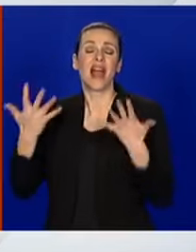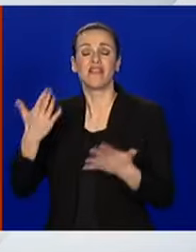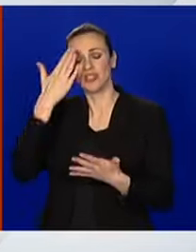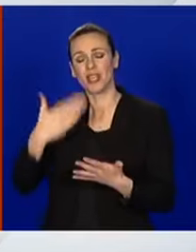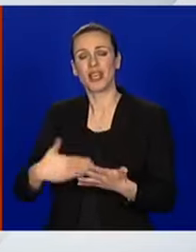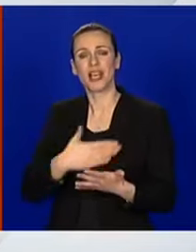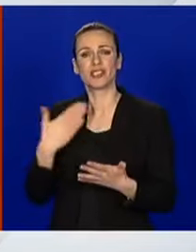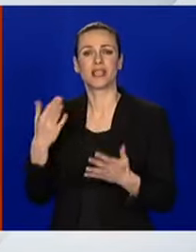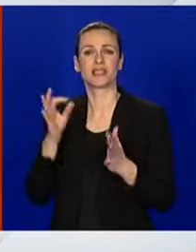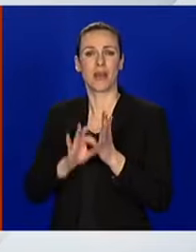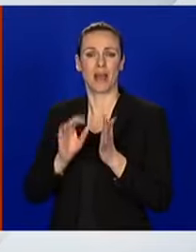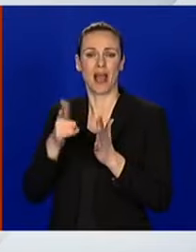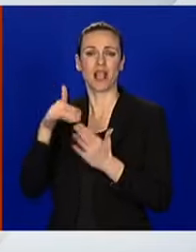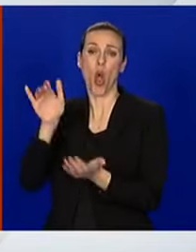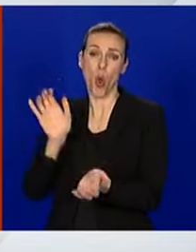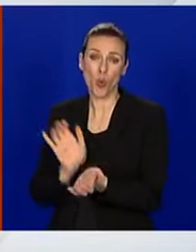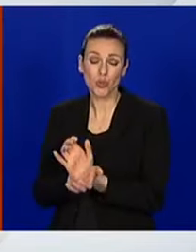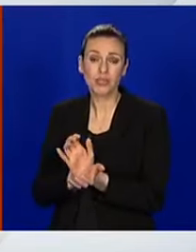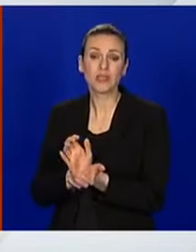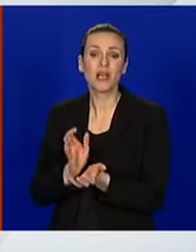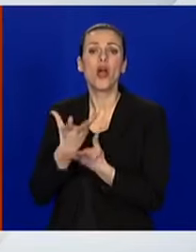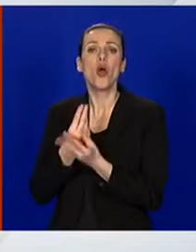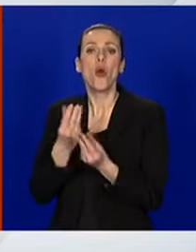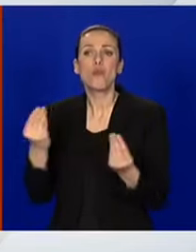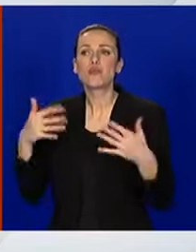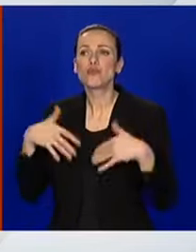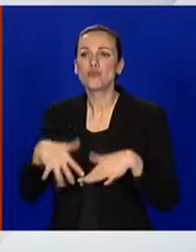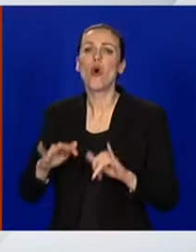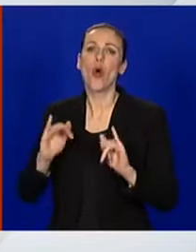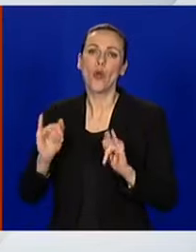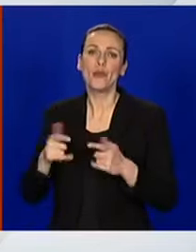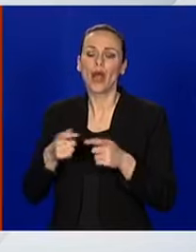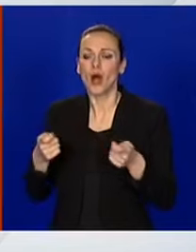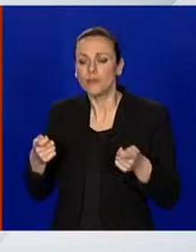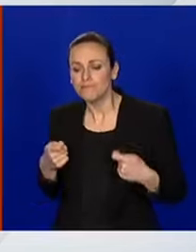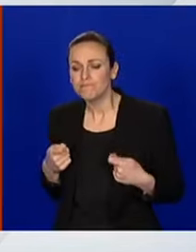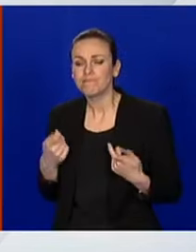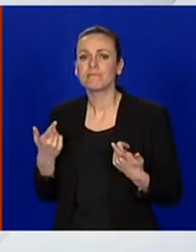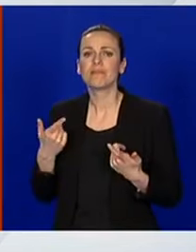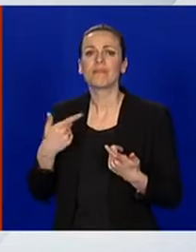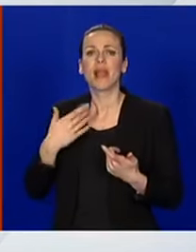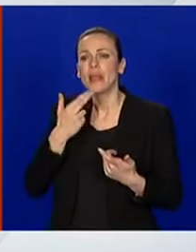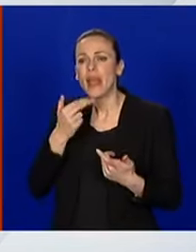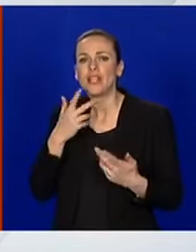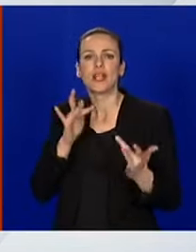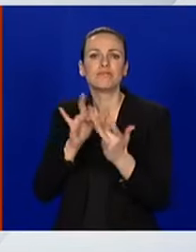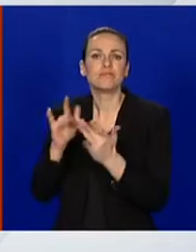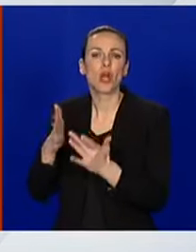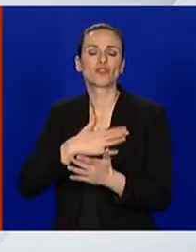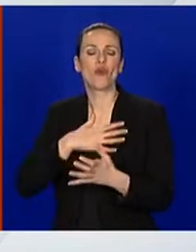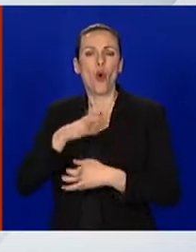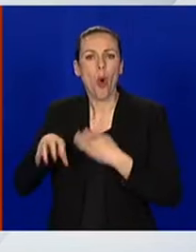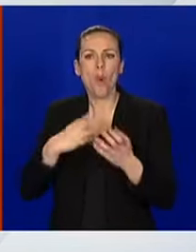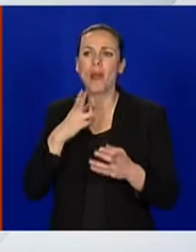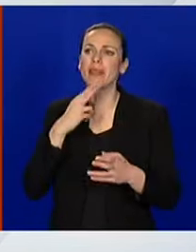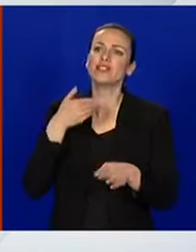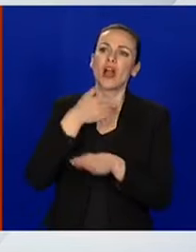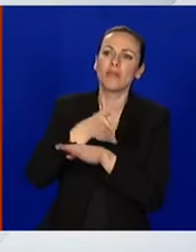Uskrs. Toliko ljudi se odreklo susreta sa svojim obiteljima, dolaska u